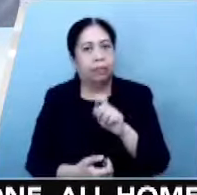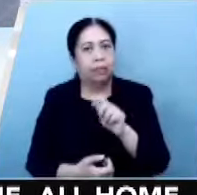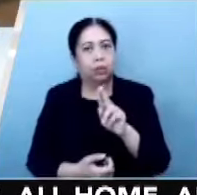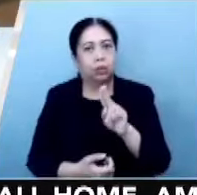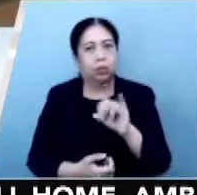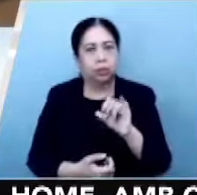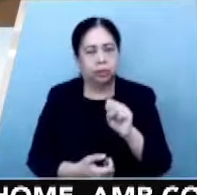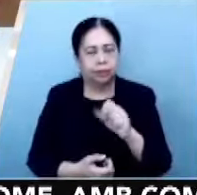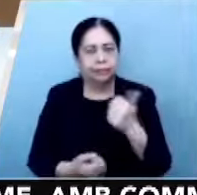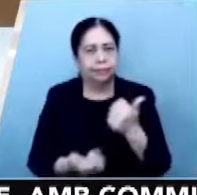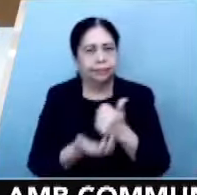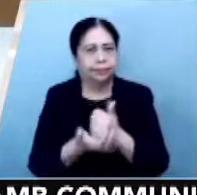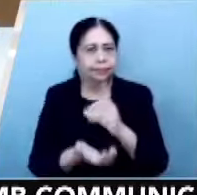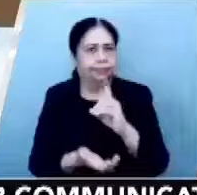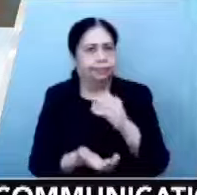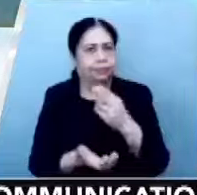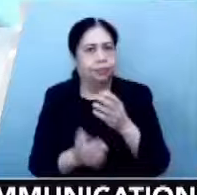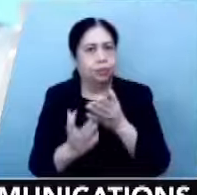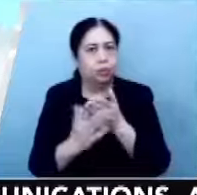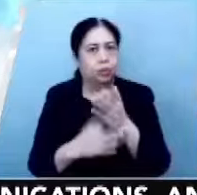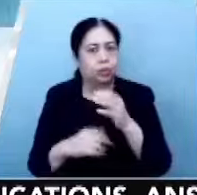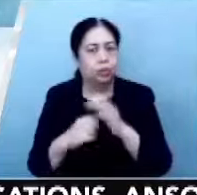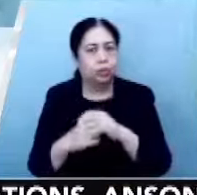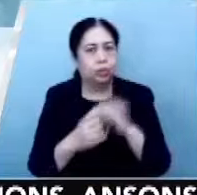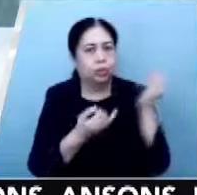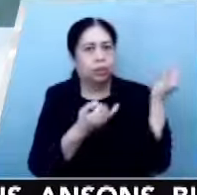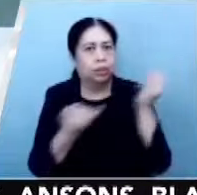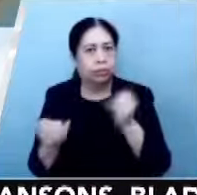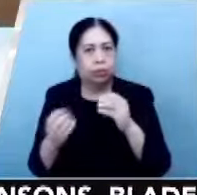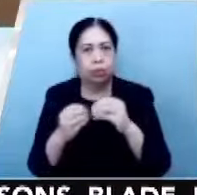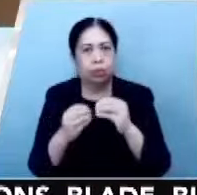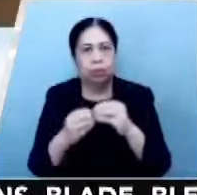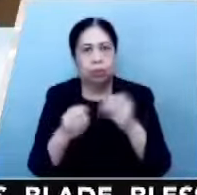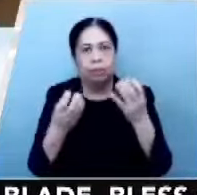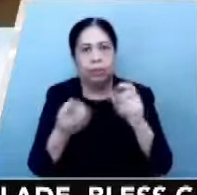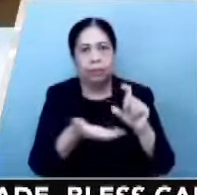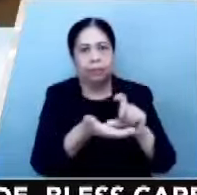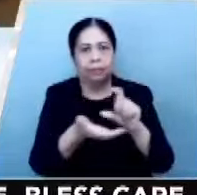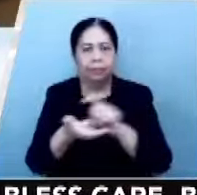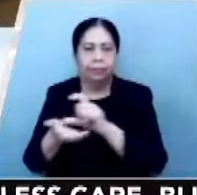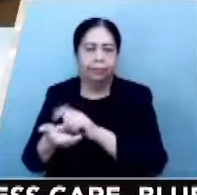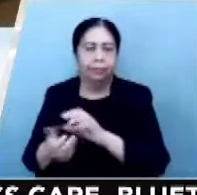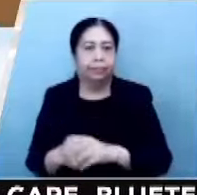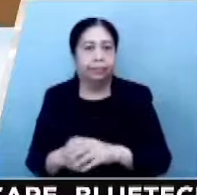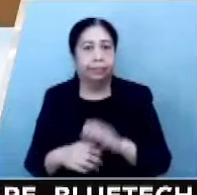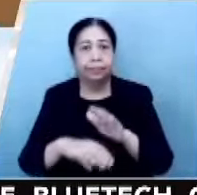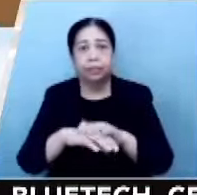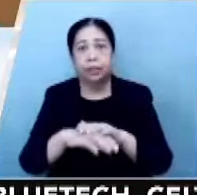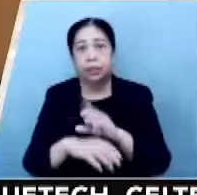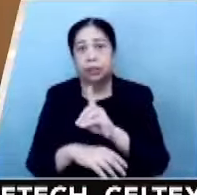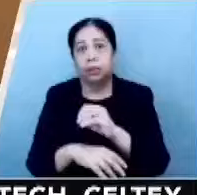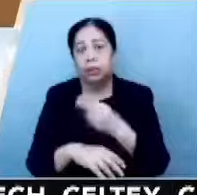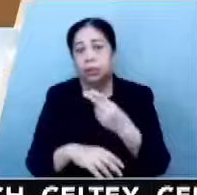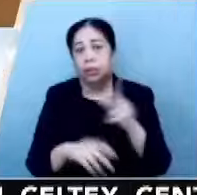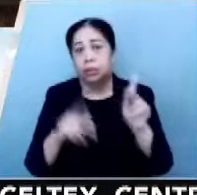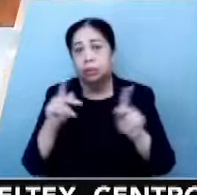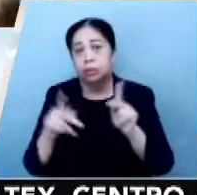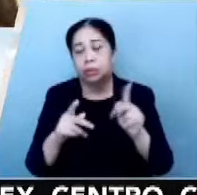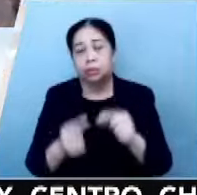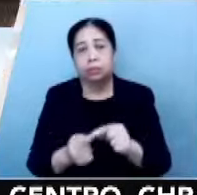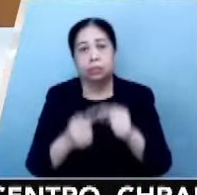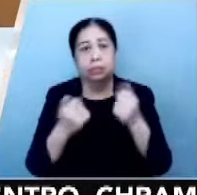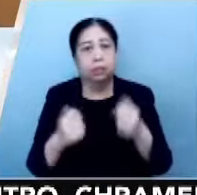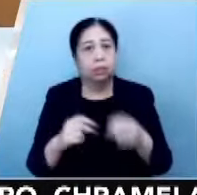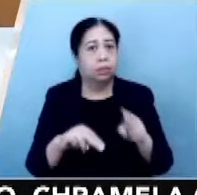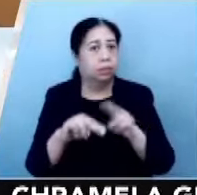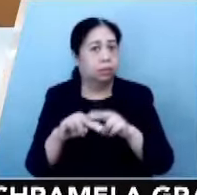ng DOH sa pamamagitan ng pag-i-import ng mas maraming bakuna. Ang paalala ng DOH sa publiko, lalo na ngayon tumataas ang kaso